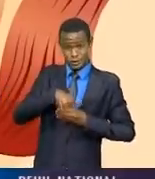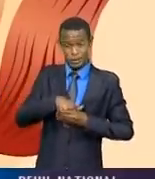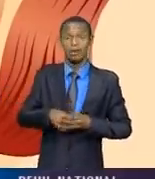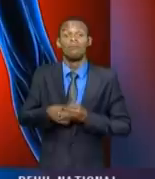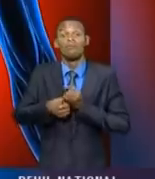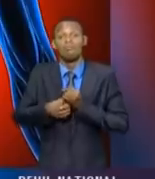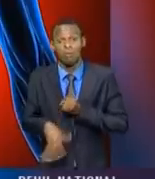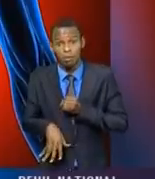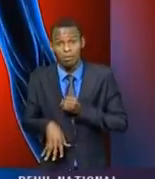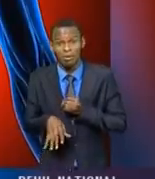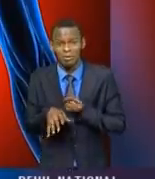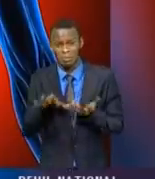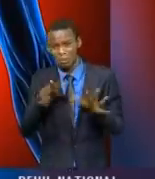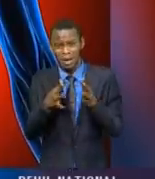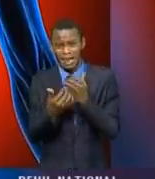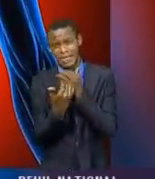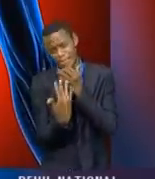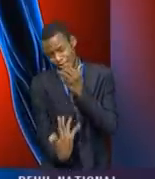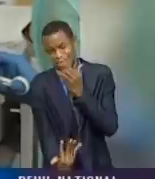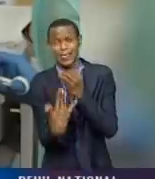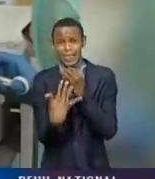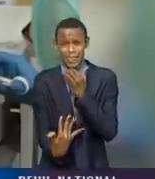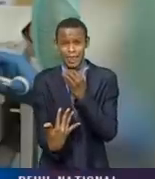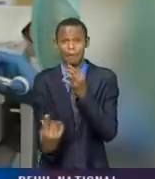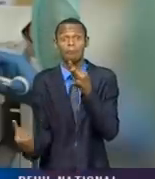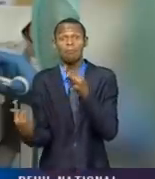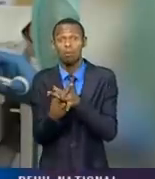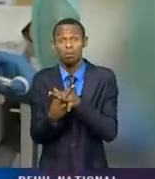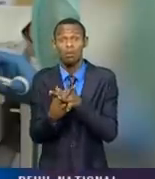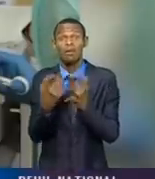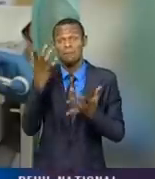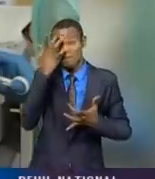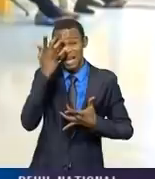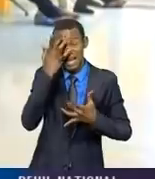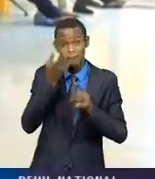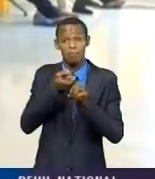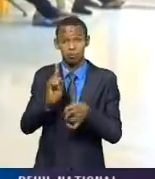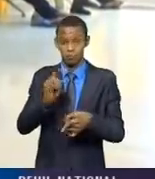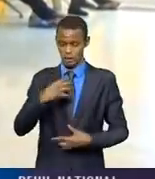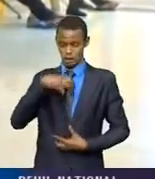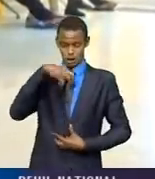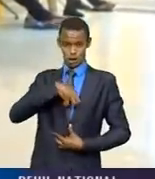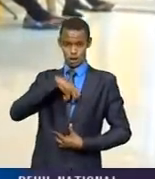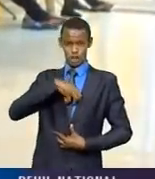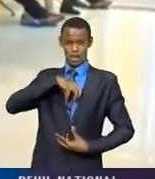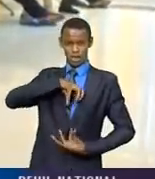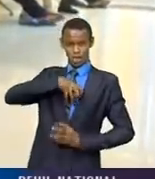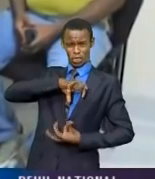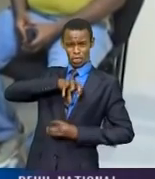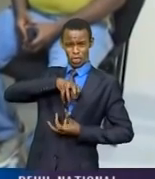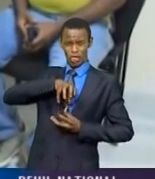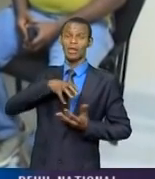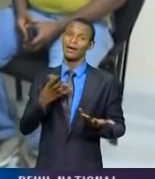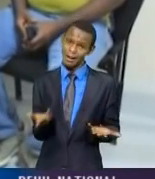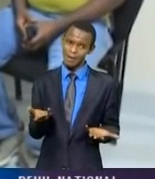l'hémorroïde bref des malaises très souvent liée à l'appareil digestif aurait gardé soins de santé qui sont pas